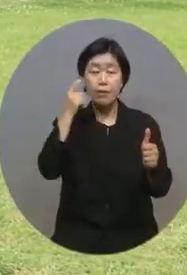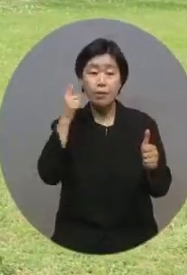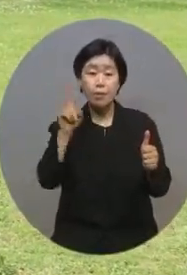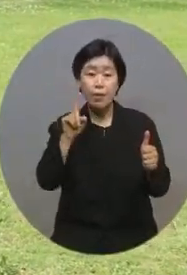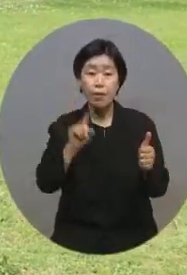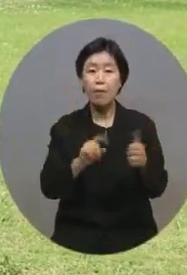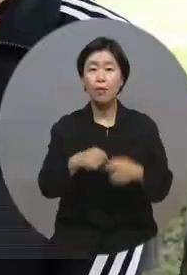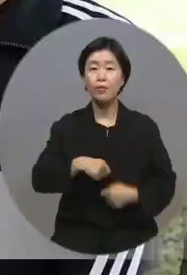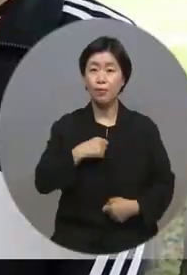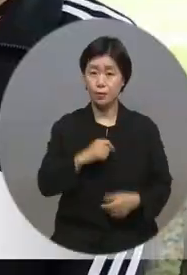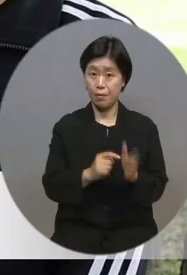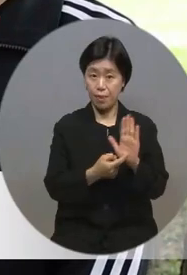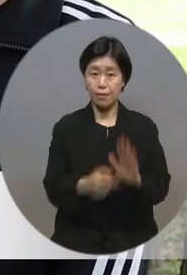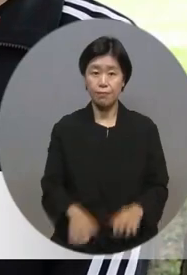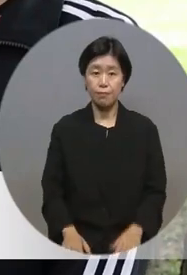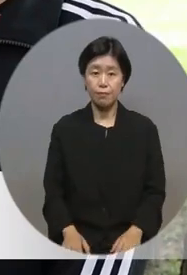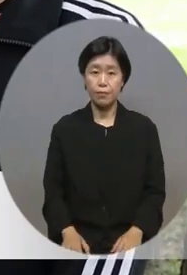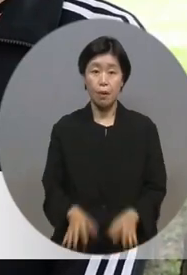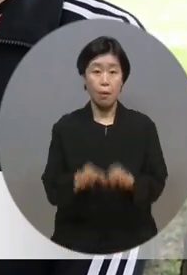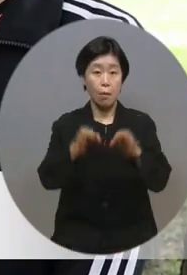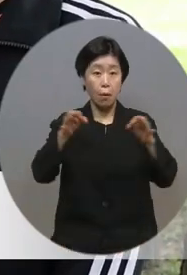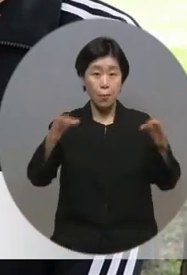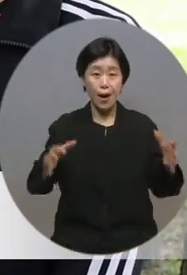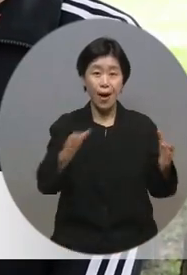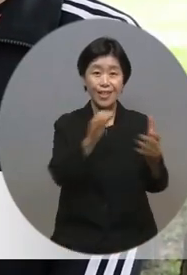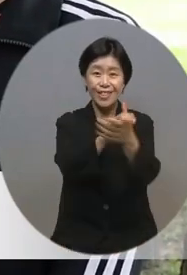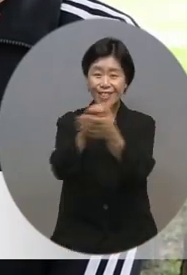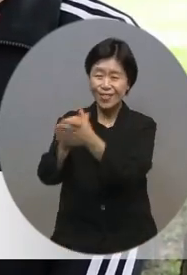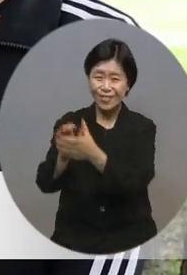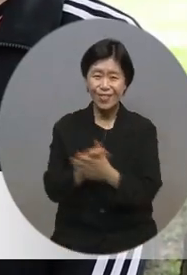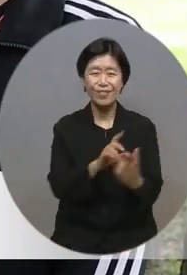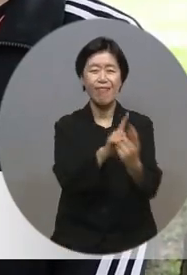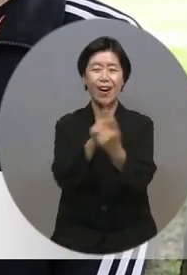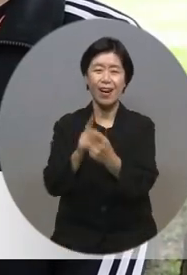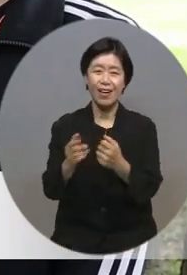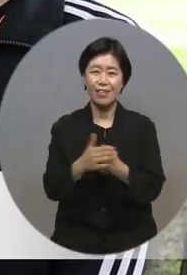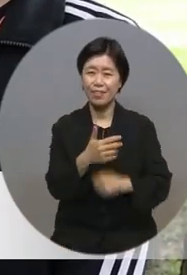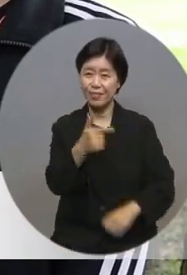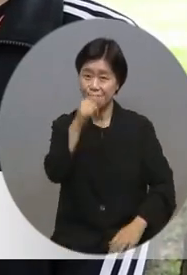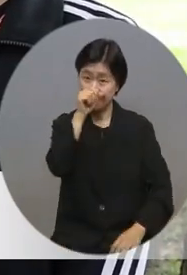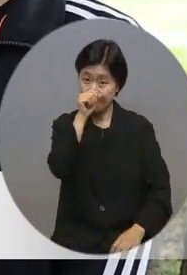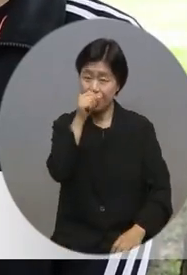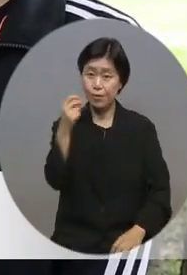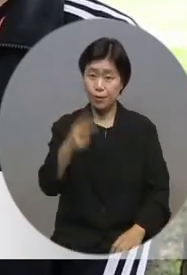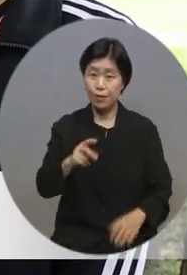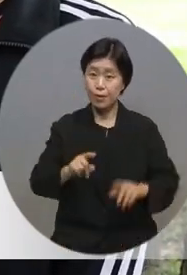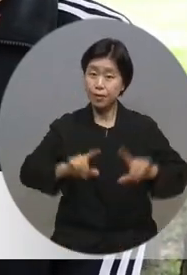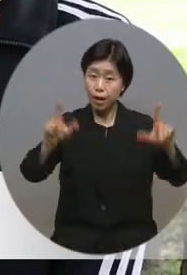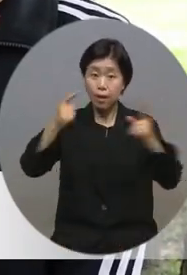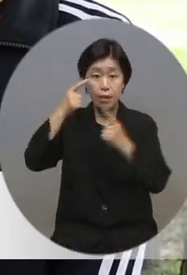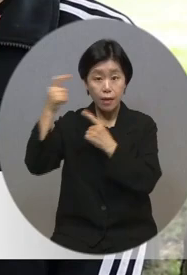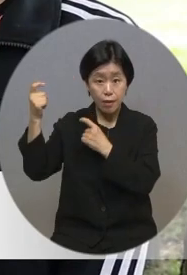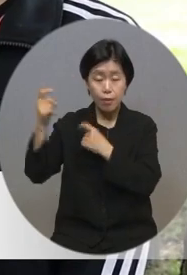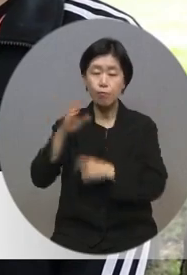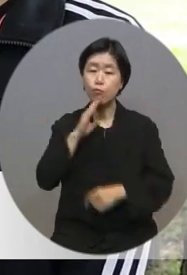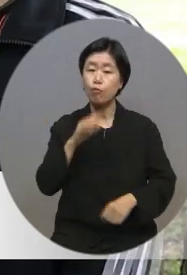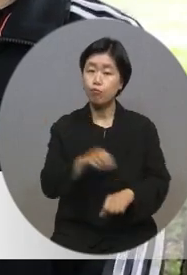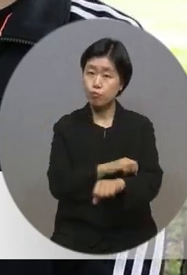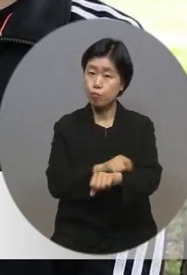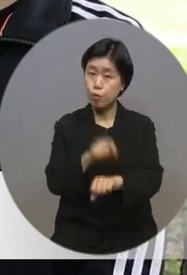밝혔습니다. 오랜만에 친구들을 봐서 너무 좋았고 입양의 날을 이렇게 기념하는 게 색다른 것